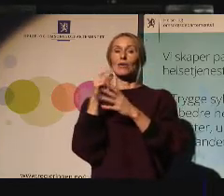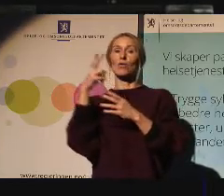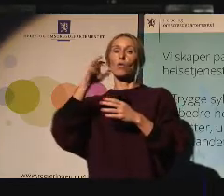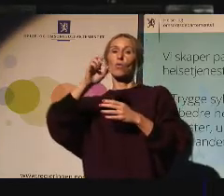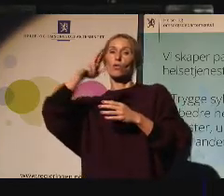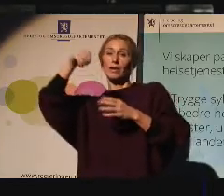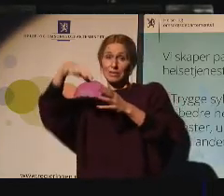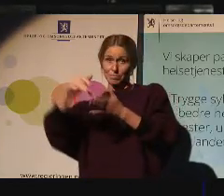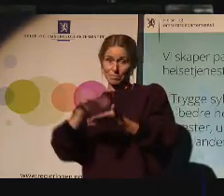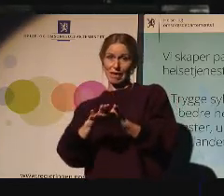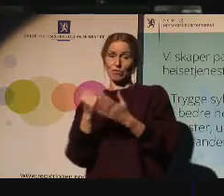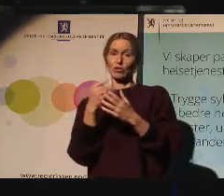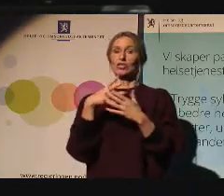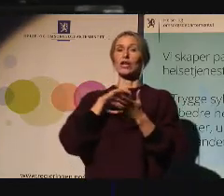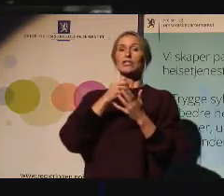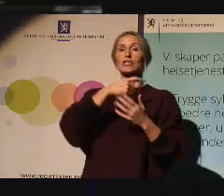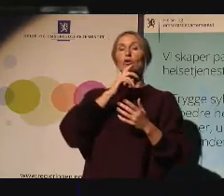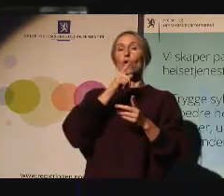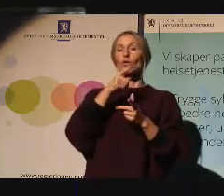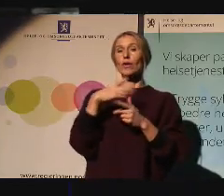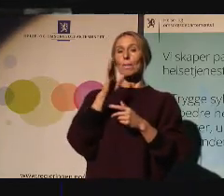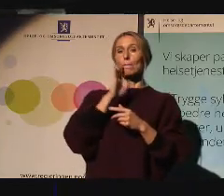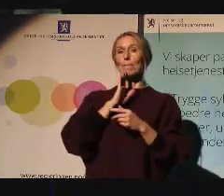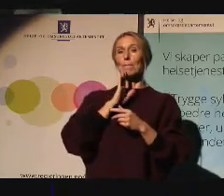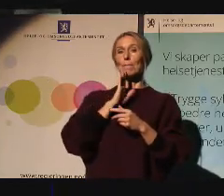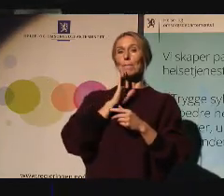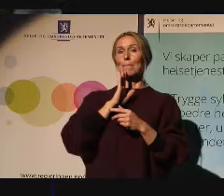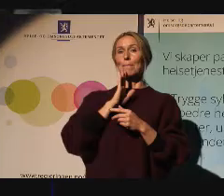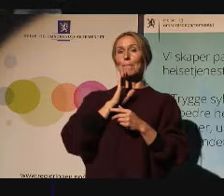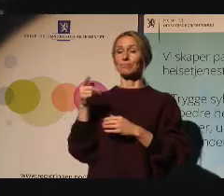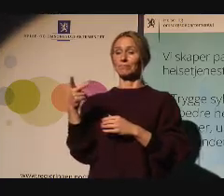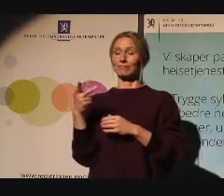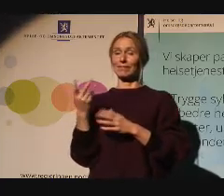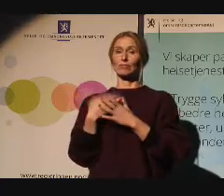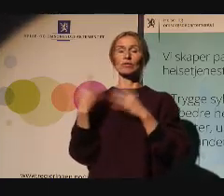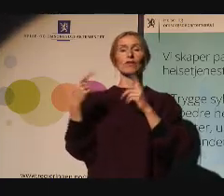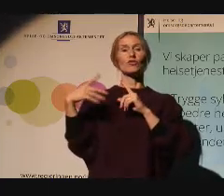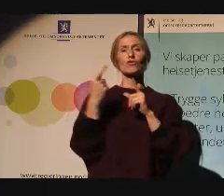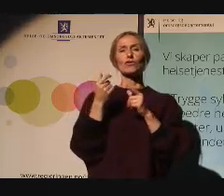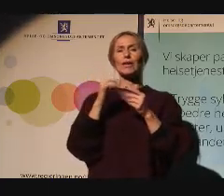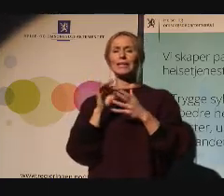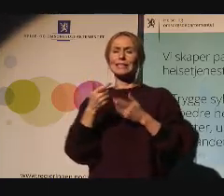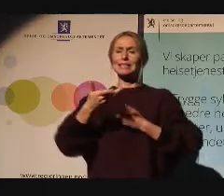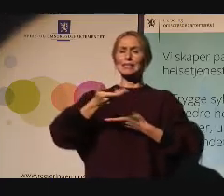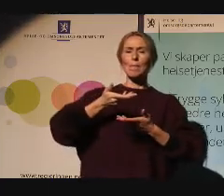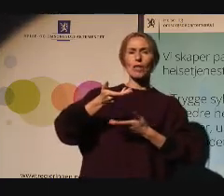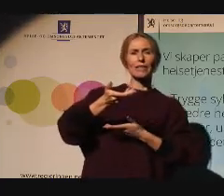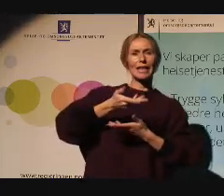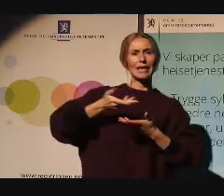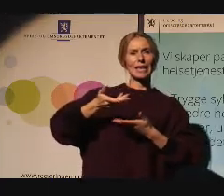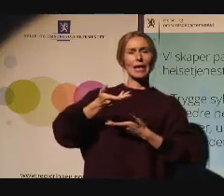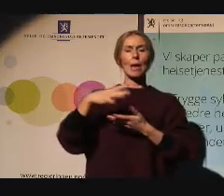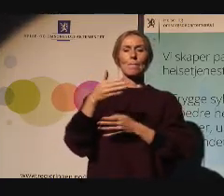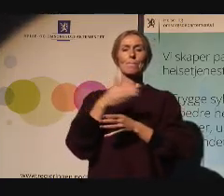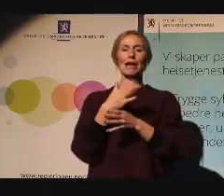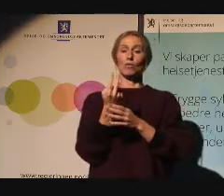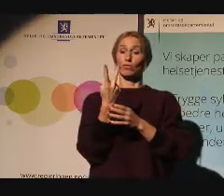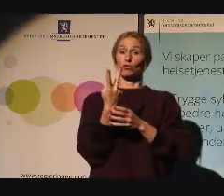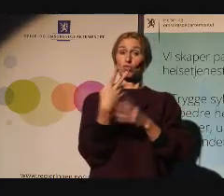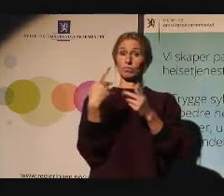Høie, og som skal drøfte litt av samhandlingen mellom de to